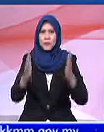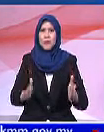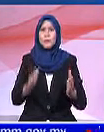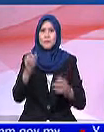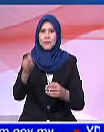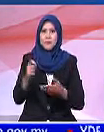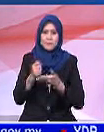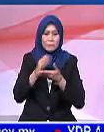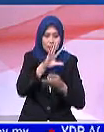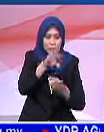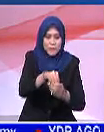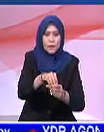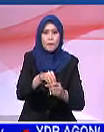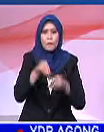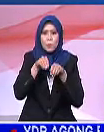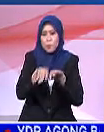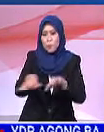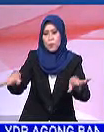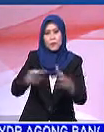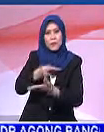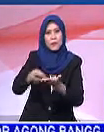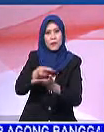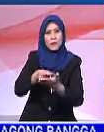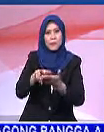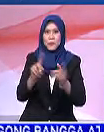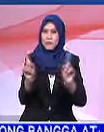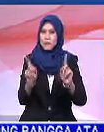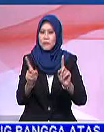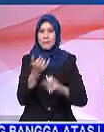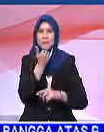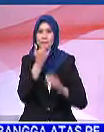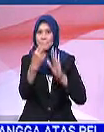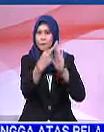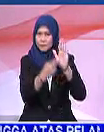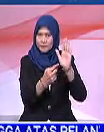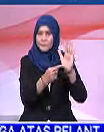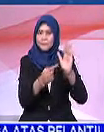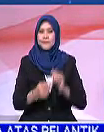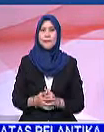membantu atau terlibat dalam penyebaran video-video yang menyalahi undang-undang.